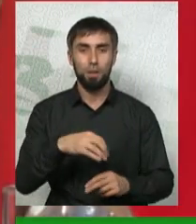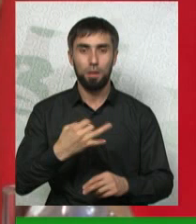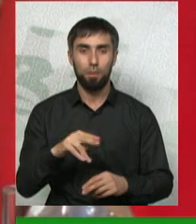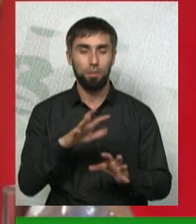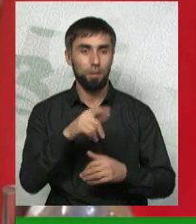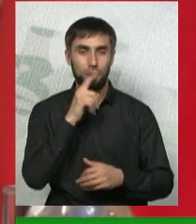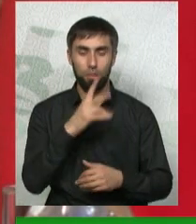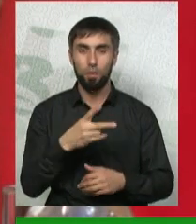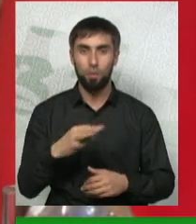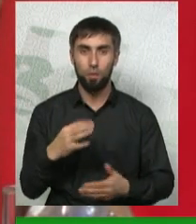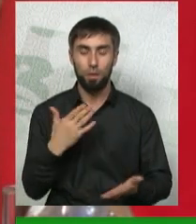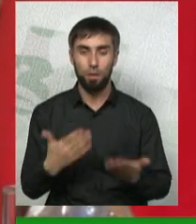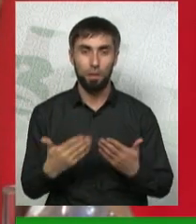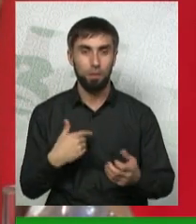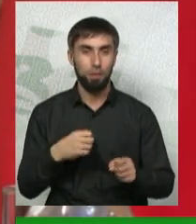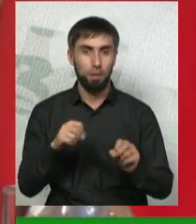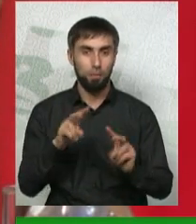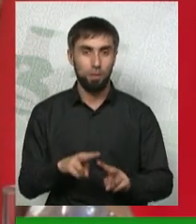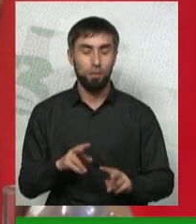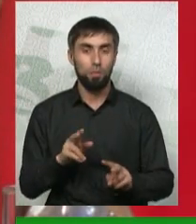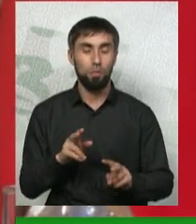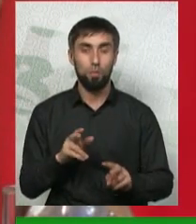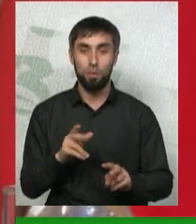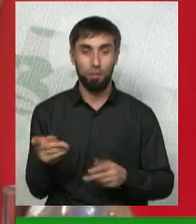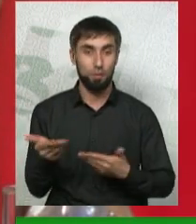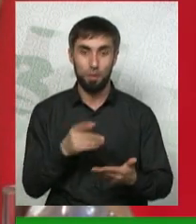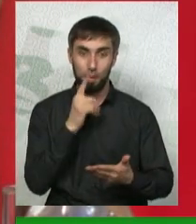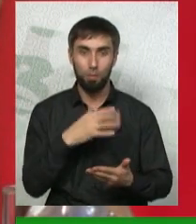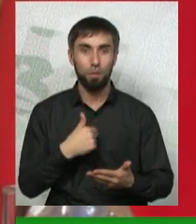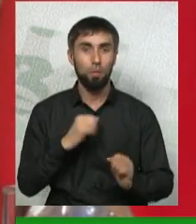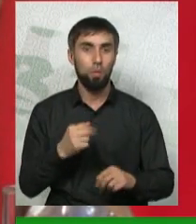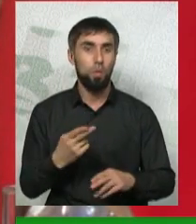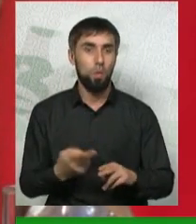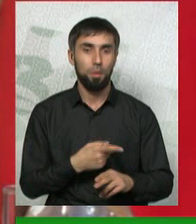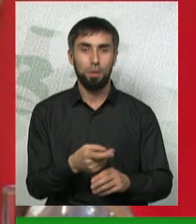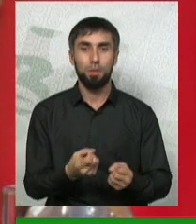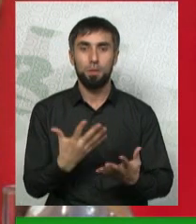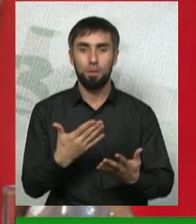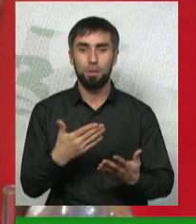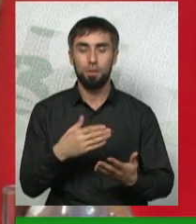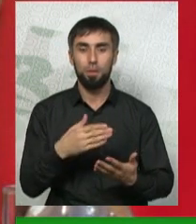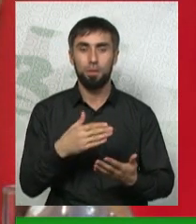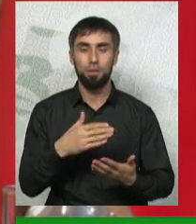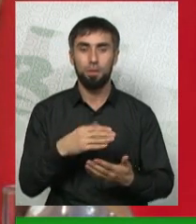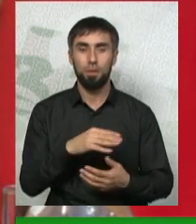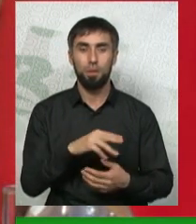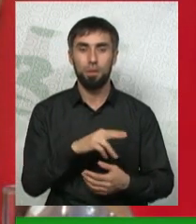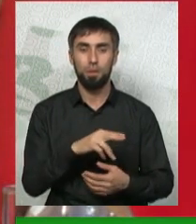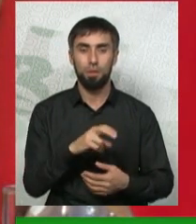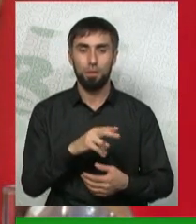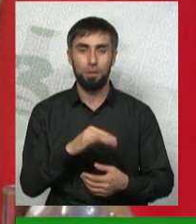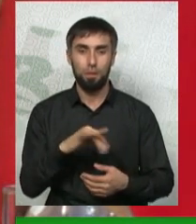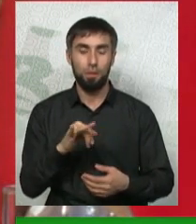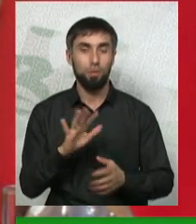Но если мы специалисты, мы можем упустить некоторые такие детали, специалисты только